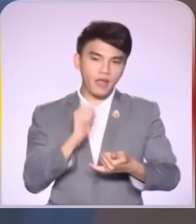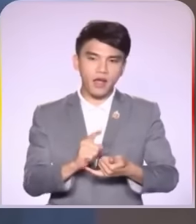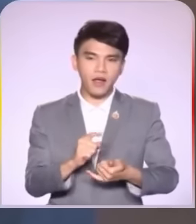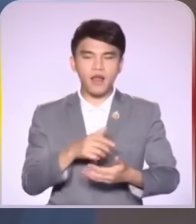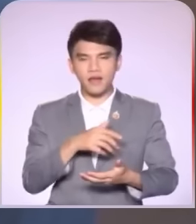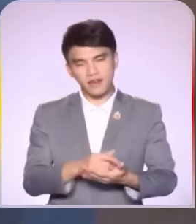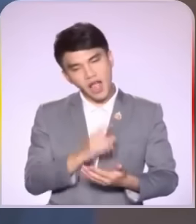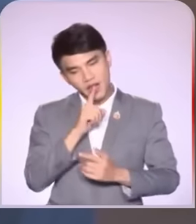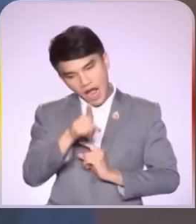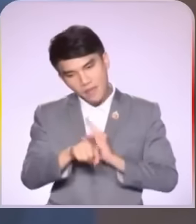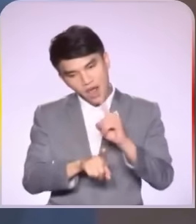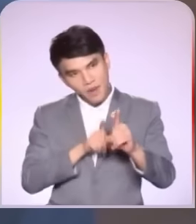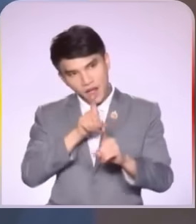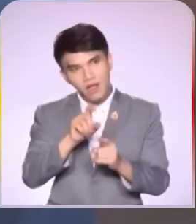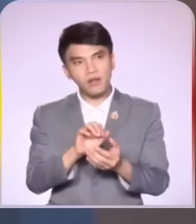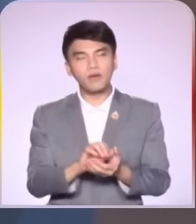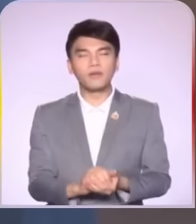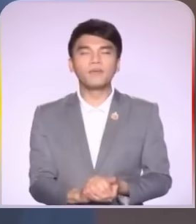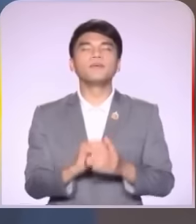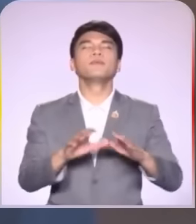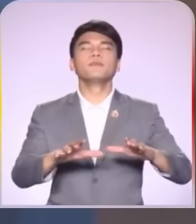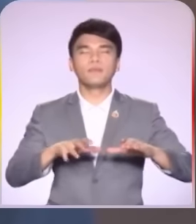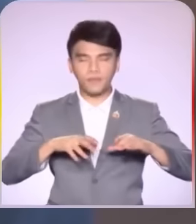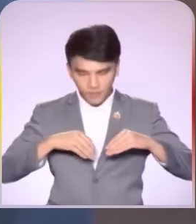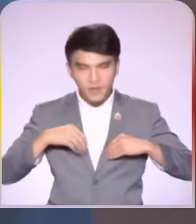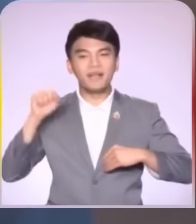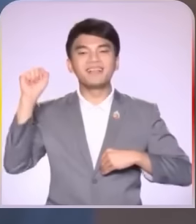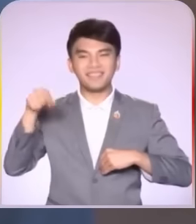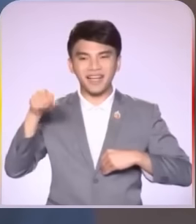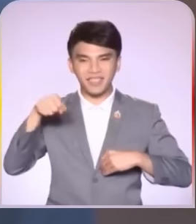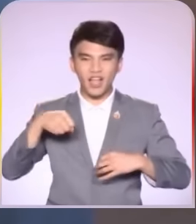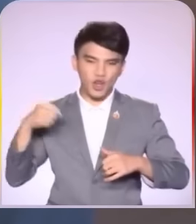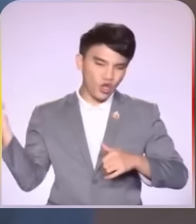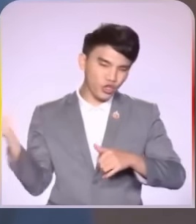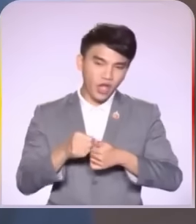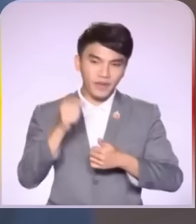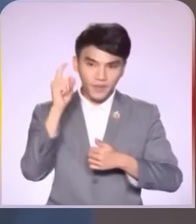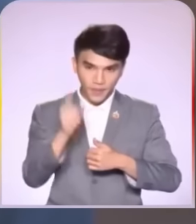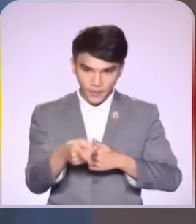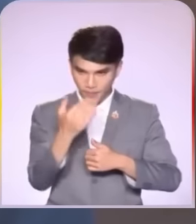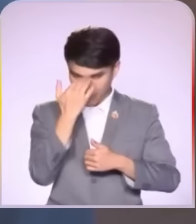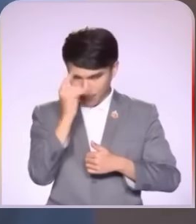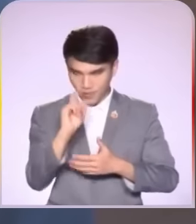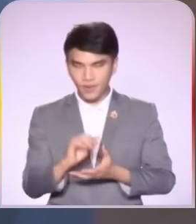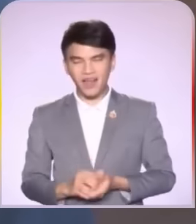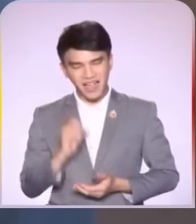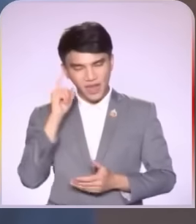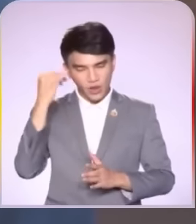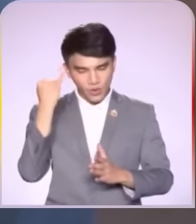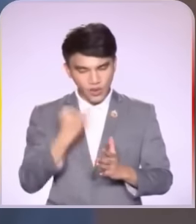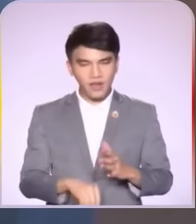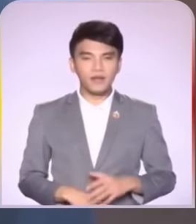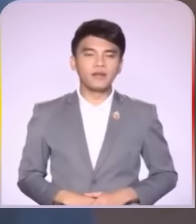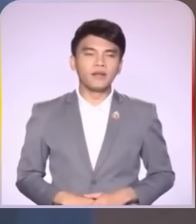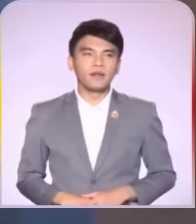อก็เลยมาไล่เบี้ยเอากับสามีจนกระทั่งสามียอมรับว่าใช่เขาถูกนายอรรถพลทำร้ายจริงเพราะว่าเข้าใจผิดว่าเข